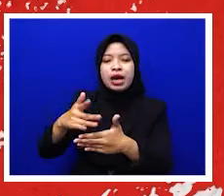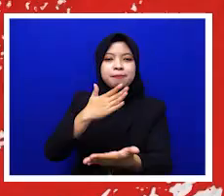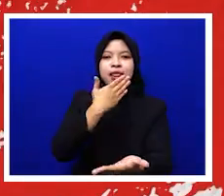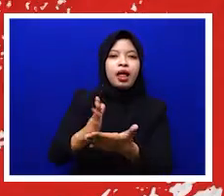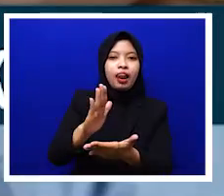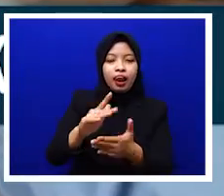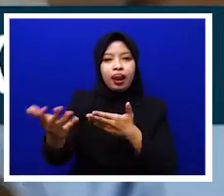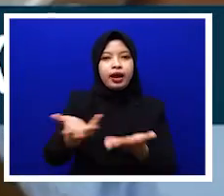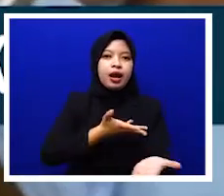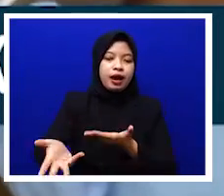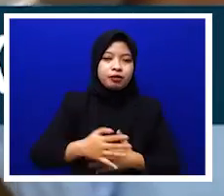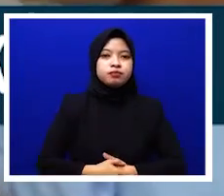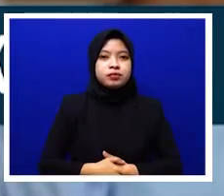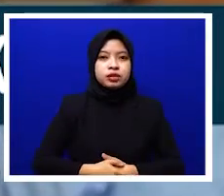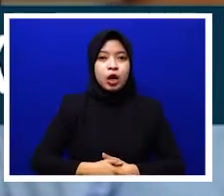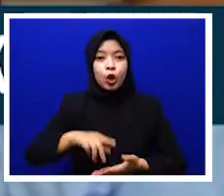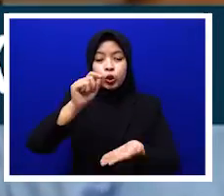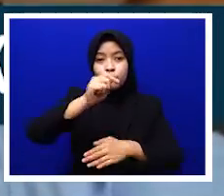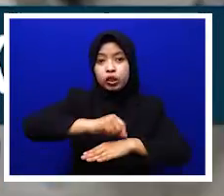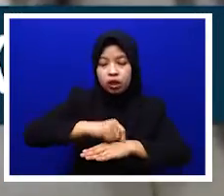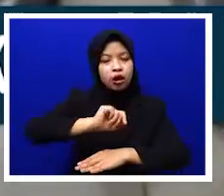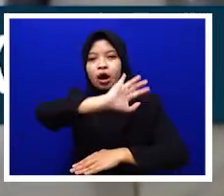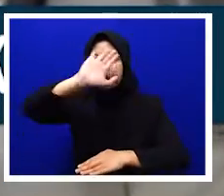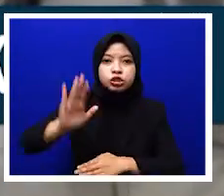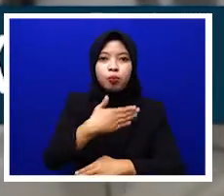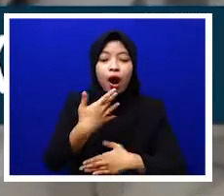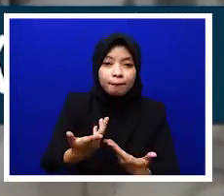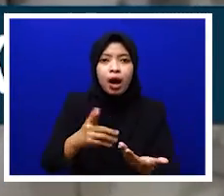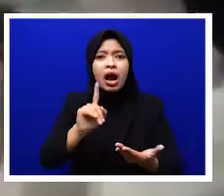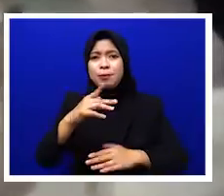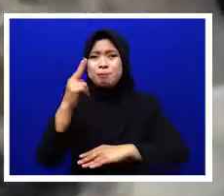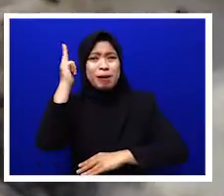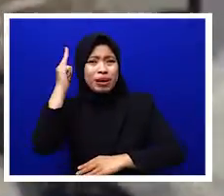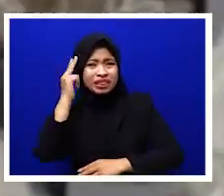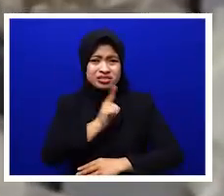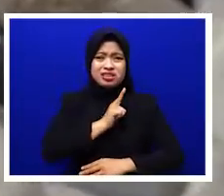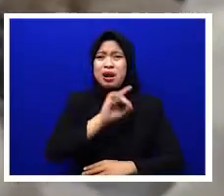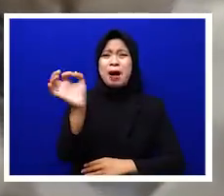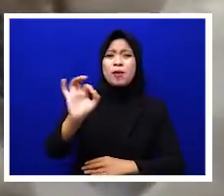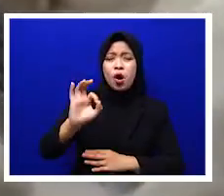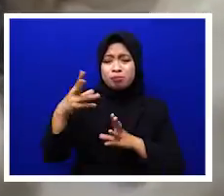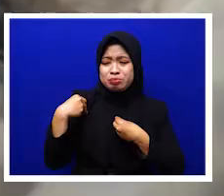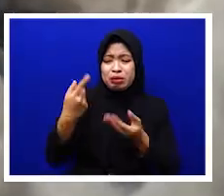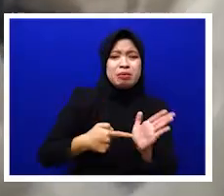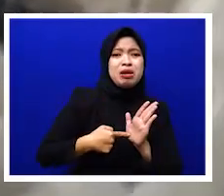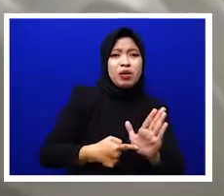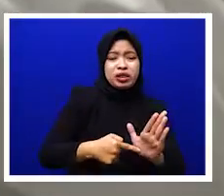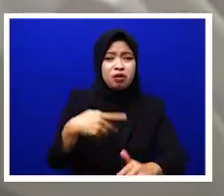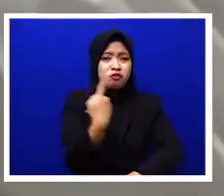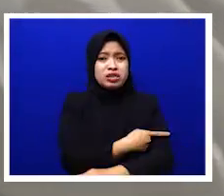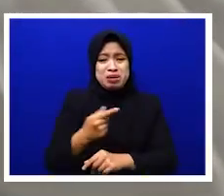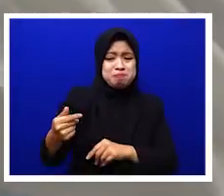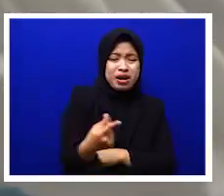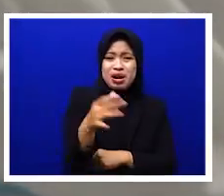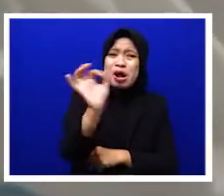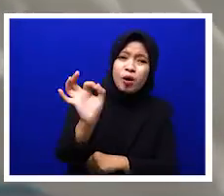layanan tersebut. Waduh, dipelintir terus nih. Padahal sampai saat ini pemerintah sendiri belum mengeluarkan aturan mengenai vaksin